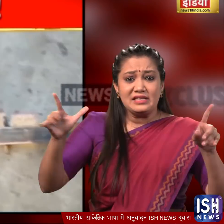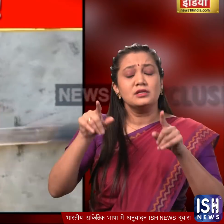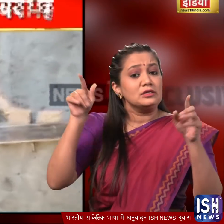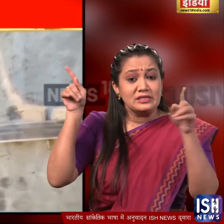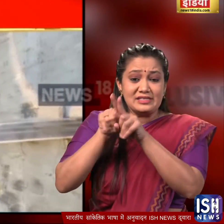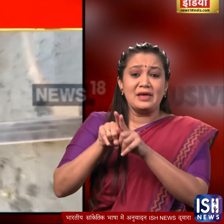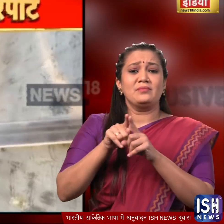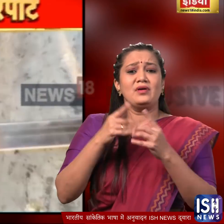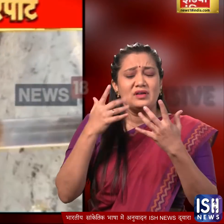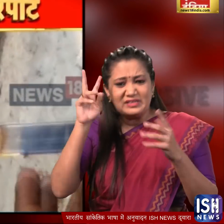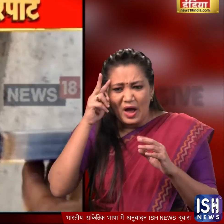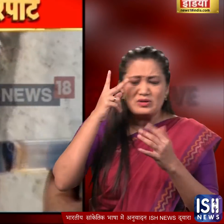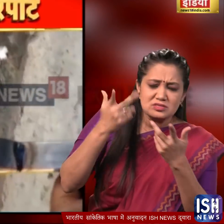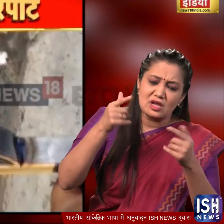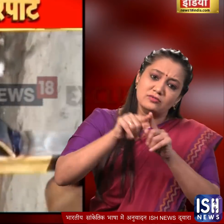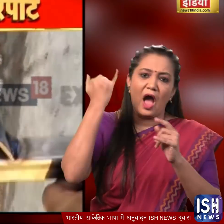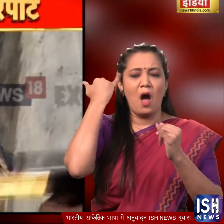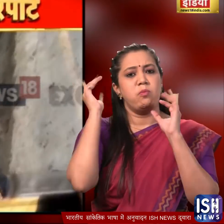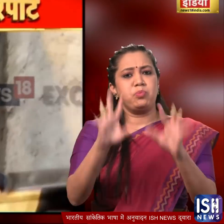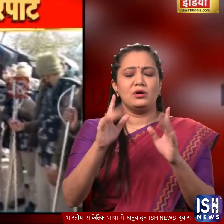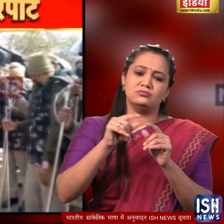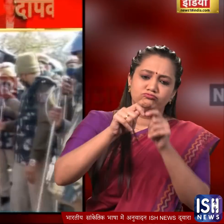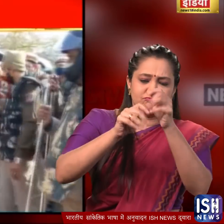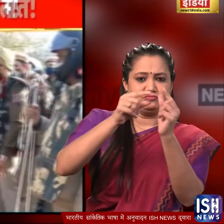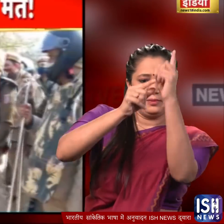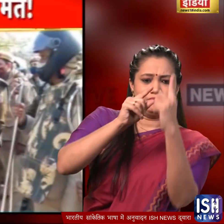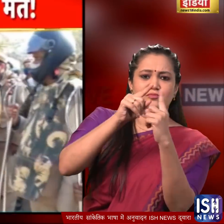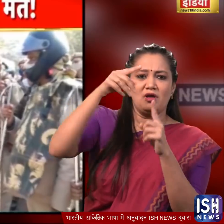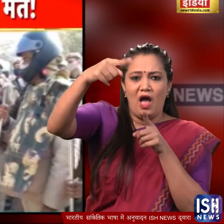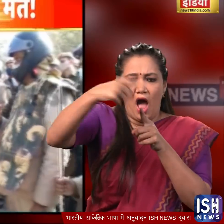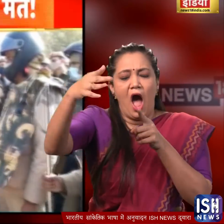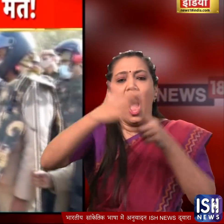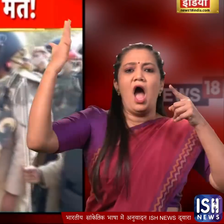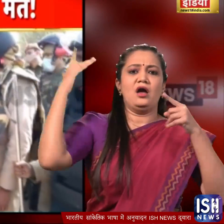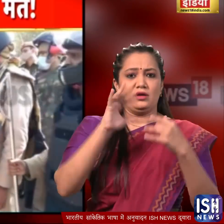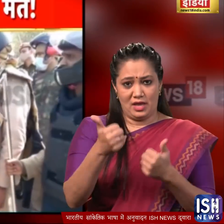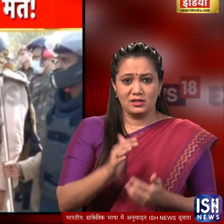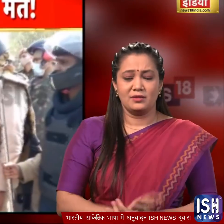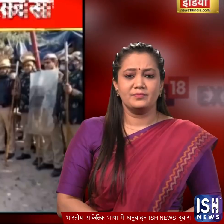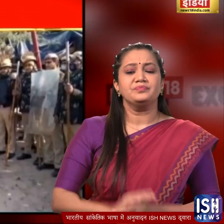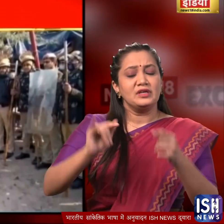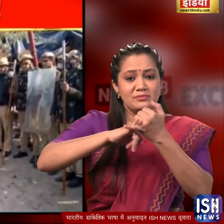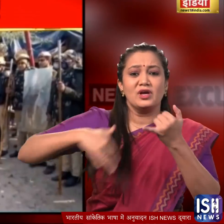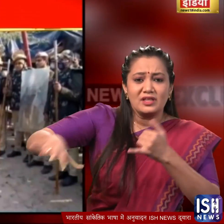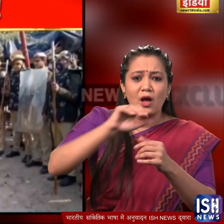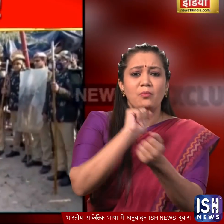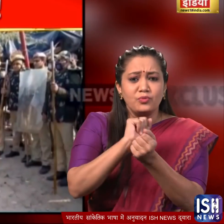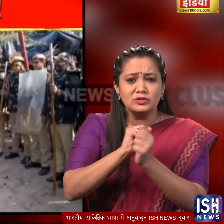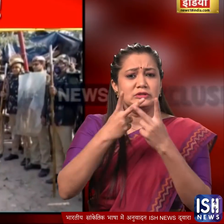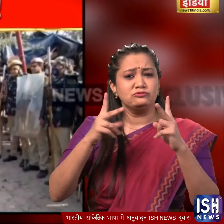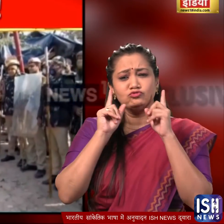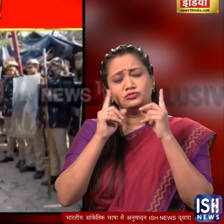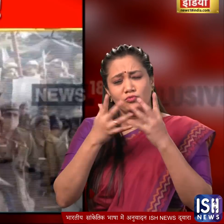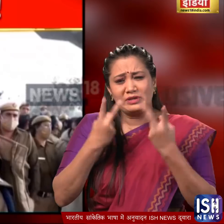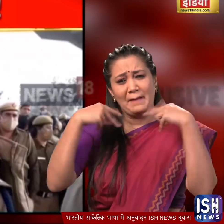था, उस तरह की स्थिति से निपटने के लिए ये हथियार कारगर साबित होंगे। बाकी इलाकों की तरह शाहदरा में भी निगरानी के लिए पुलिस की चौकसी